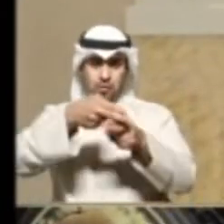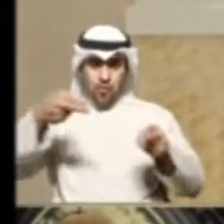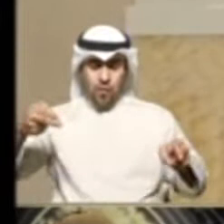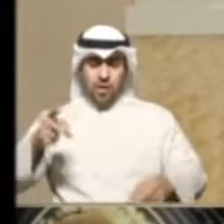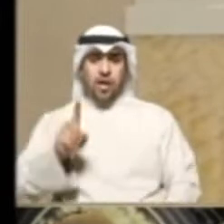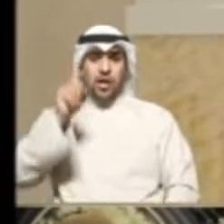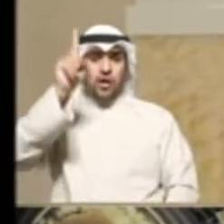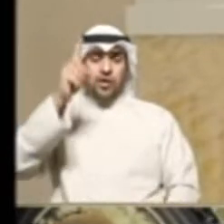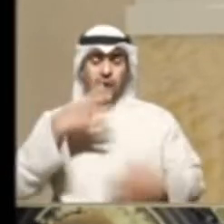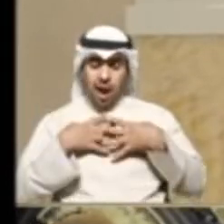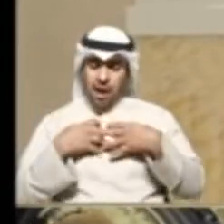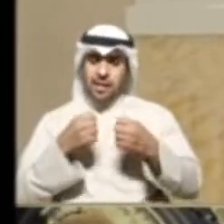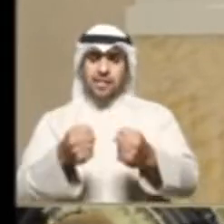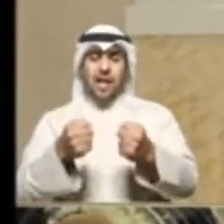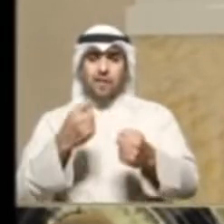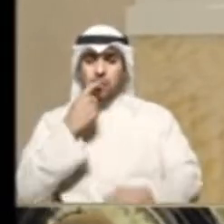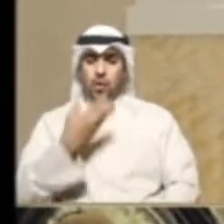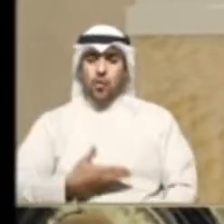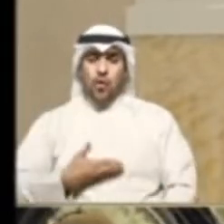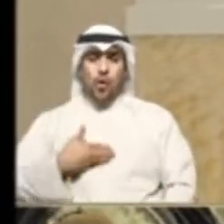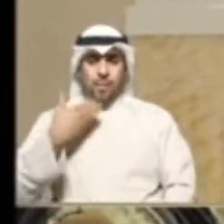وذخرا للكويت.